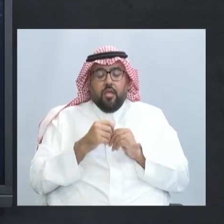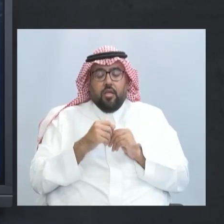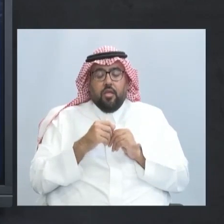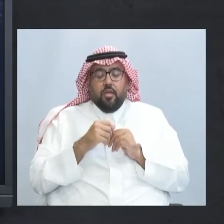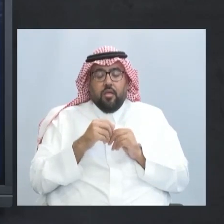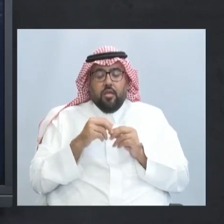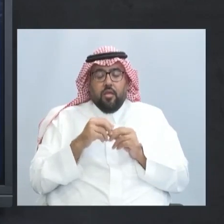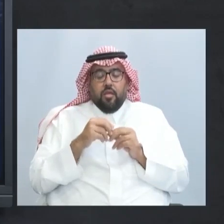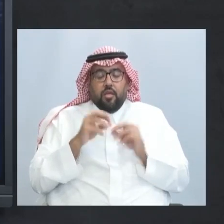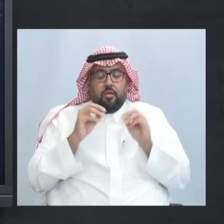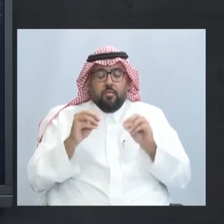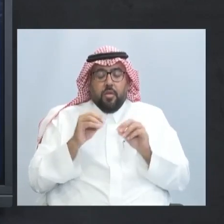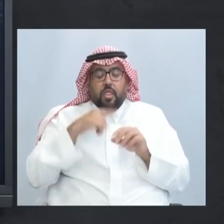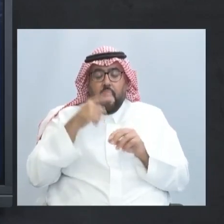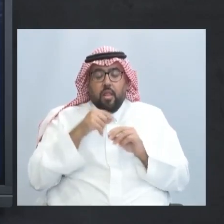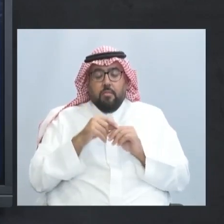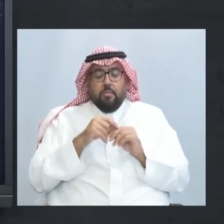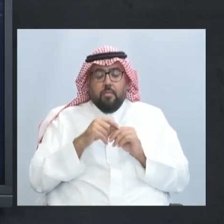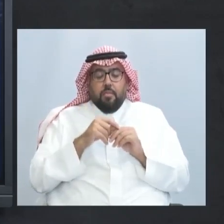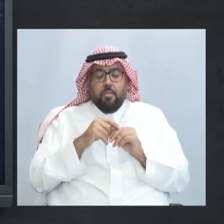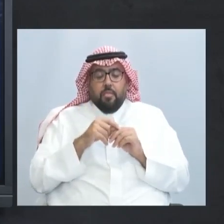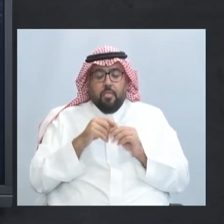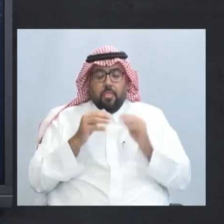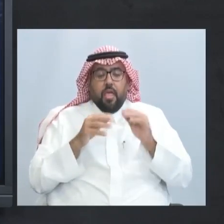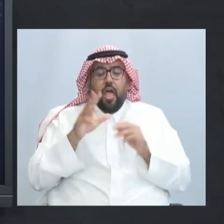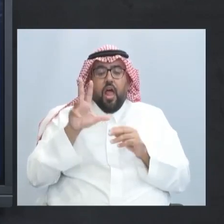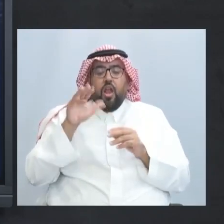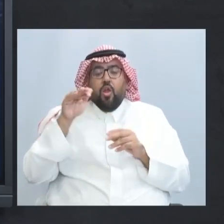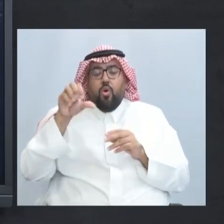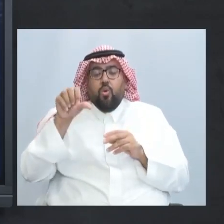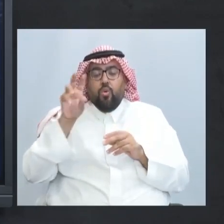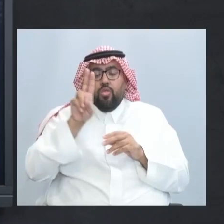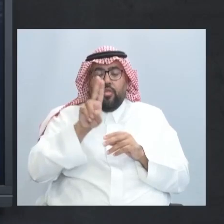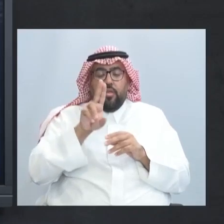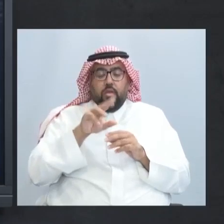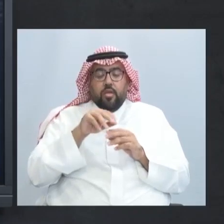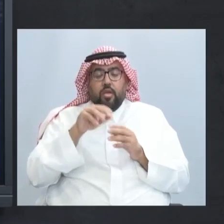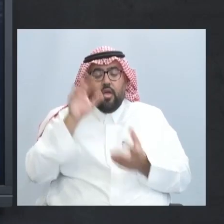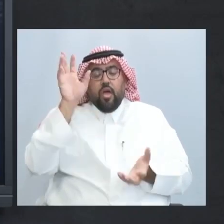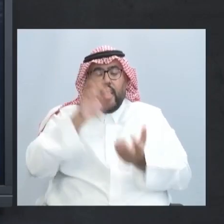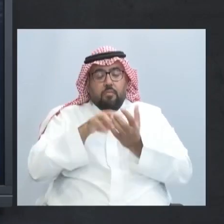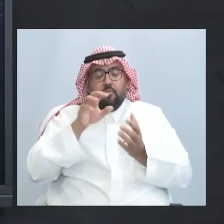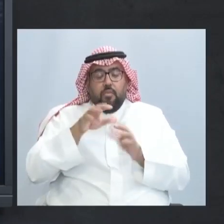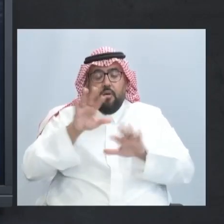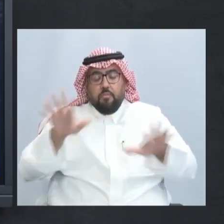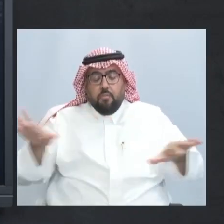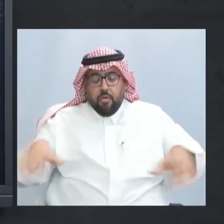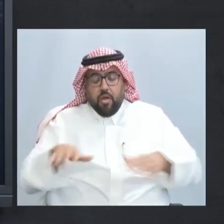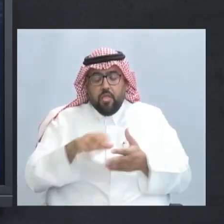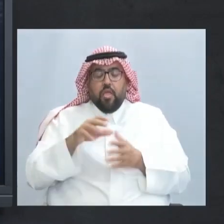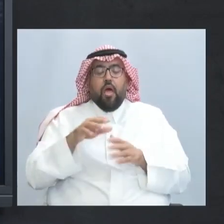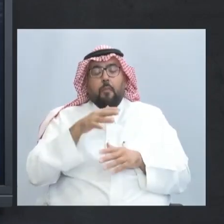انتشار واسع تكلمنا عن رتبه الحوثيات والخلاني ولها وهي ثديات تعيش في البيئه